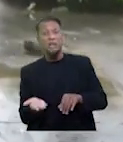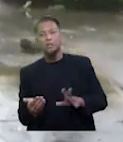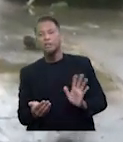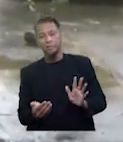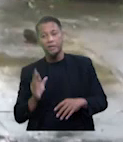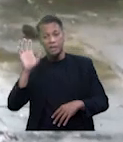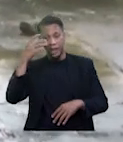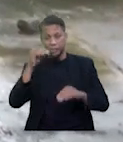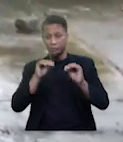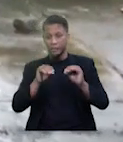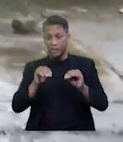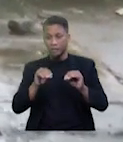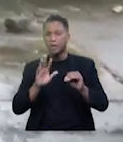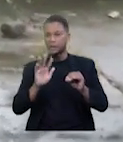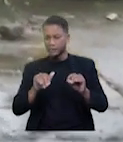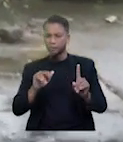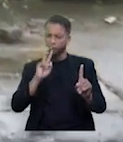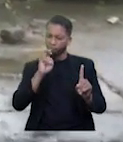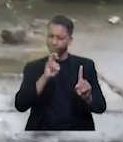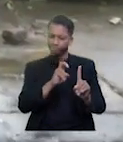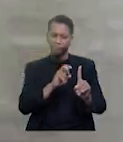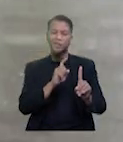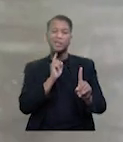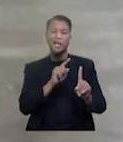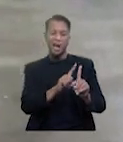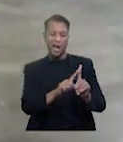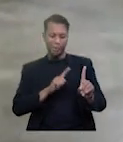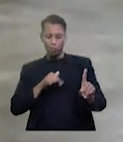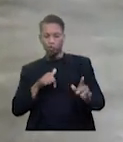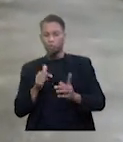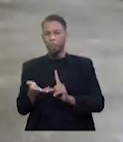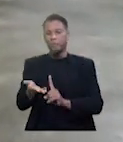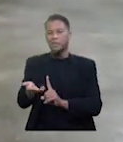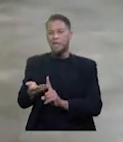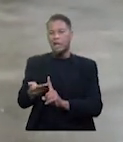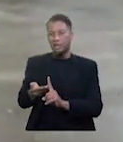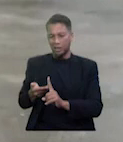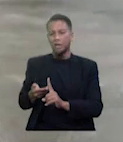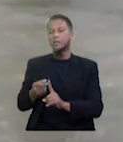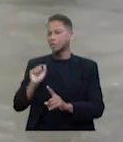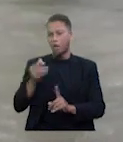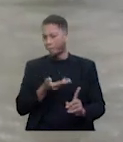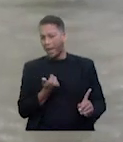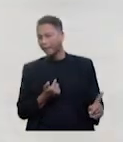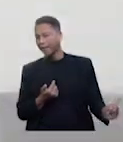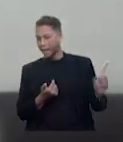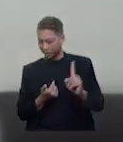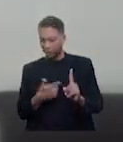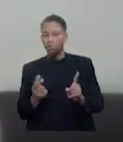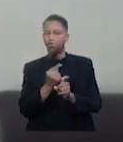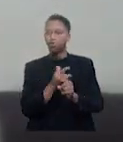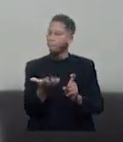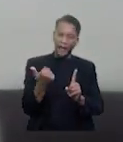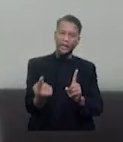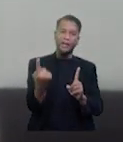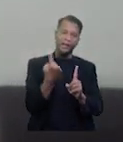Kidul masih melakukan pendalaman terkait adanya laporan dugaan pelecehan seksual dengan memanggil pihak sekolah dan guru yang bersangkutan. Memang